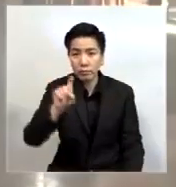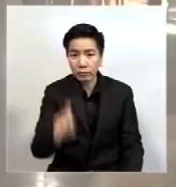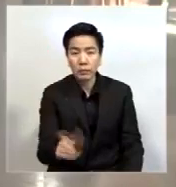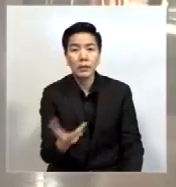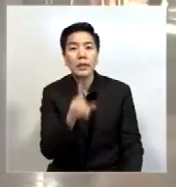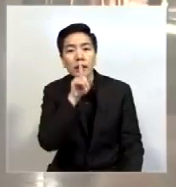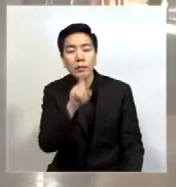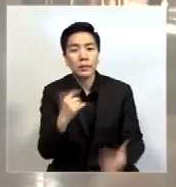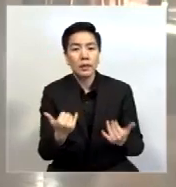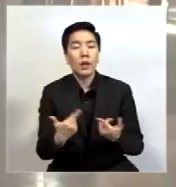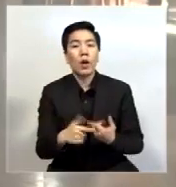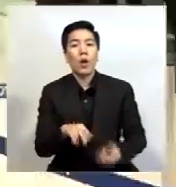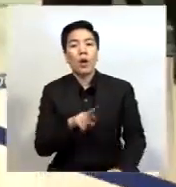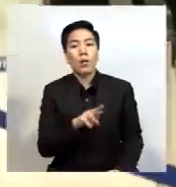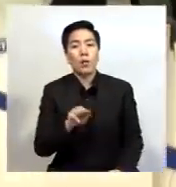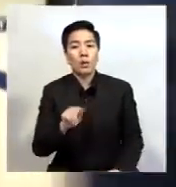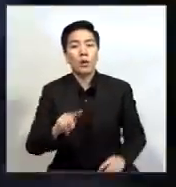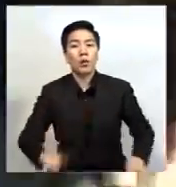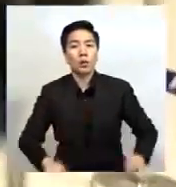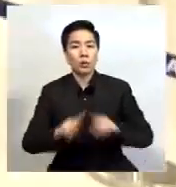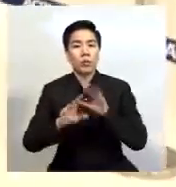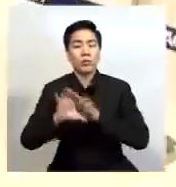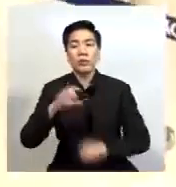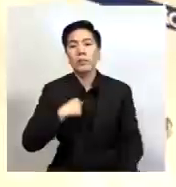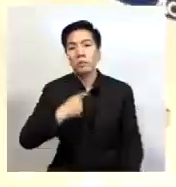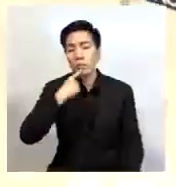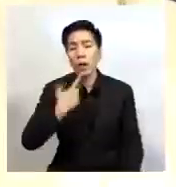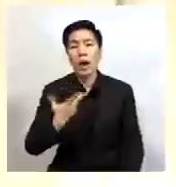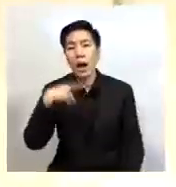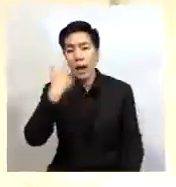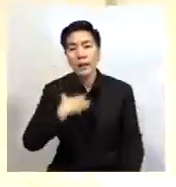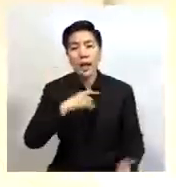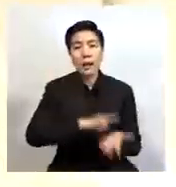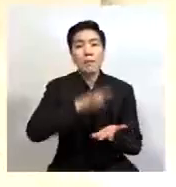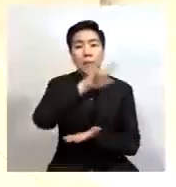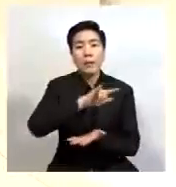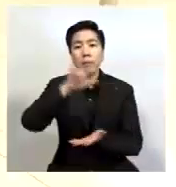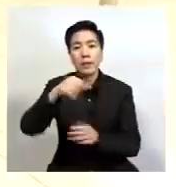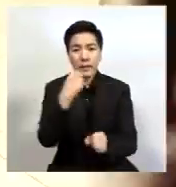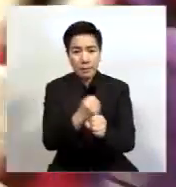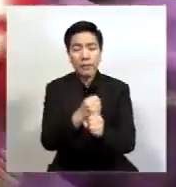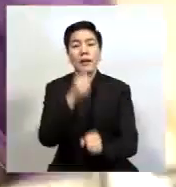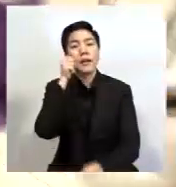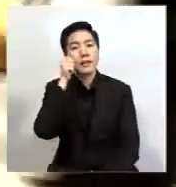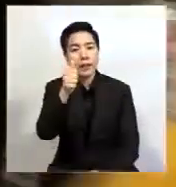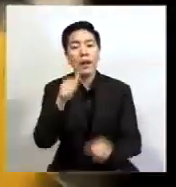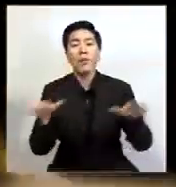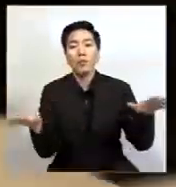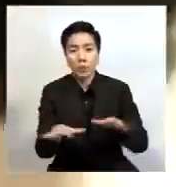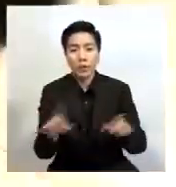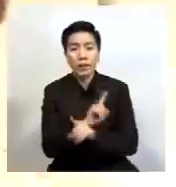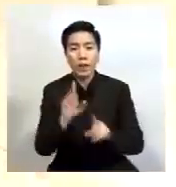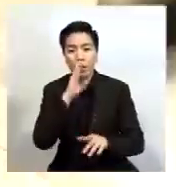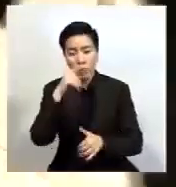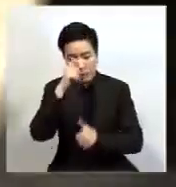ติดเชื้อเนี่ยนะคะทางรัฐมนตรีว่าการกระทรวงมหาดไทยท่านก็บอกว่าใครจะเดินทางไปทำงานเนี่ยก็สามารถเดินทางได้ตามปกติแ